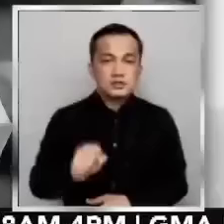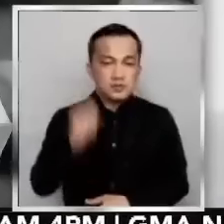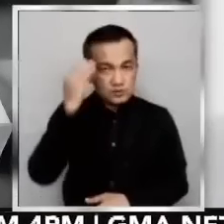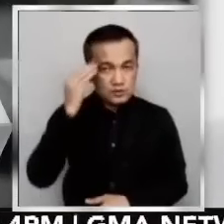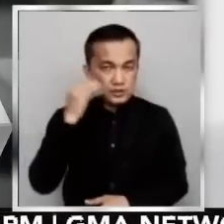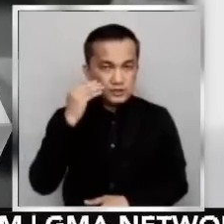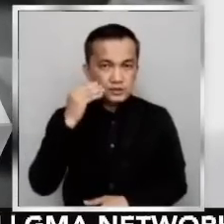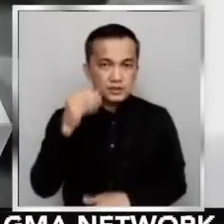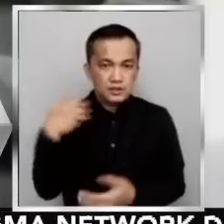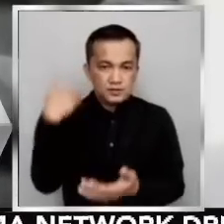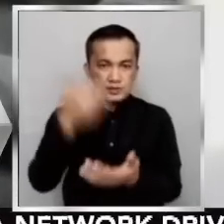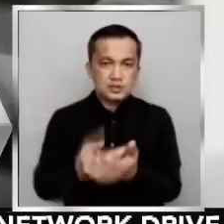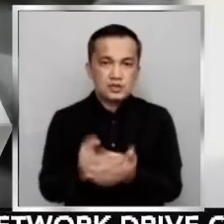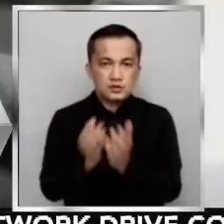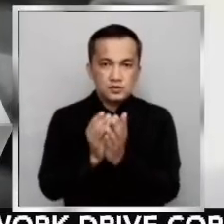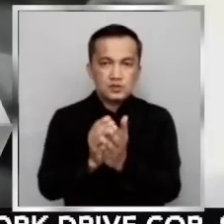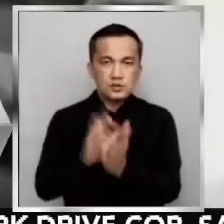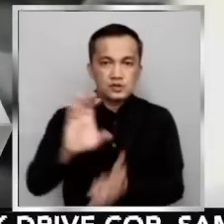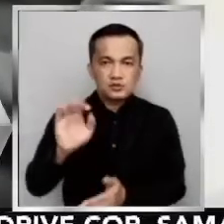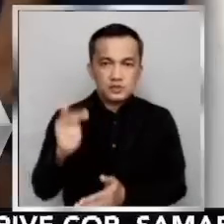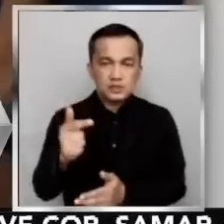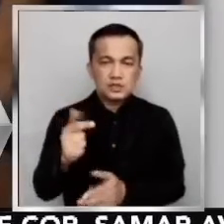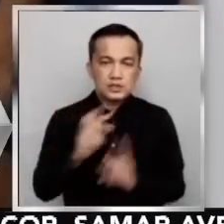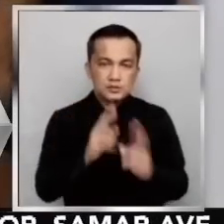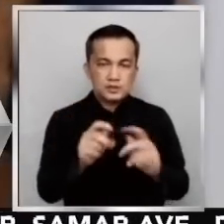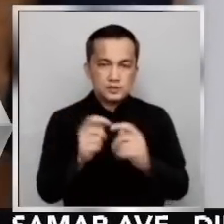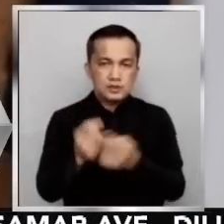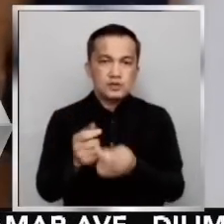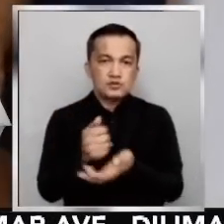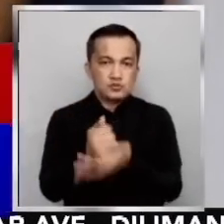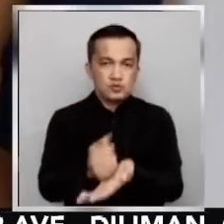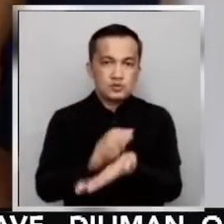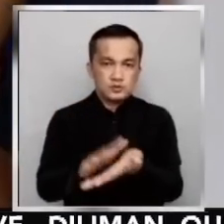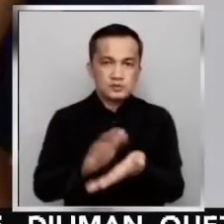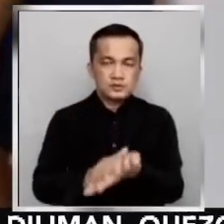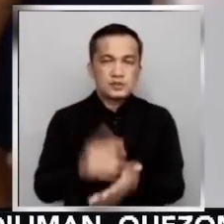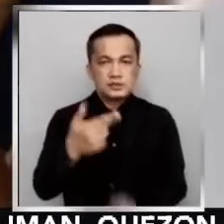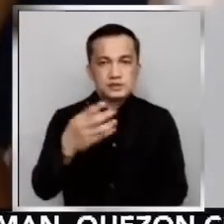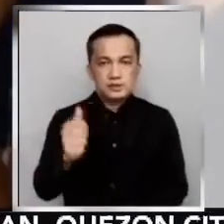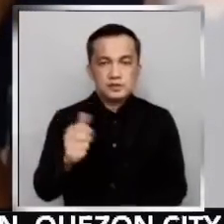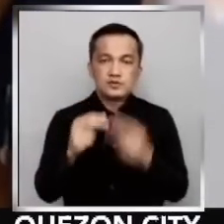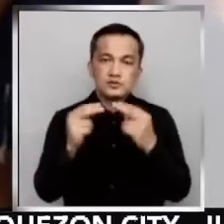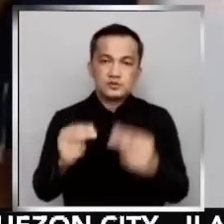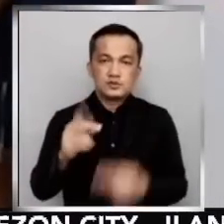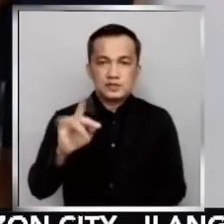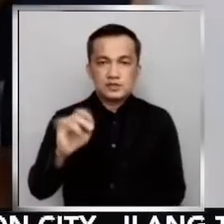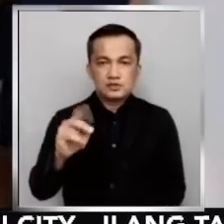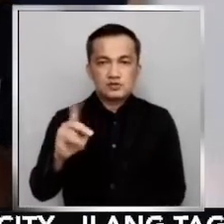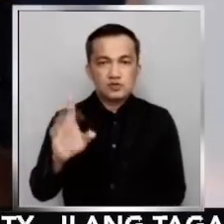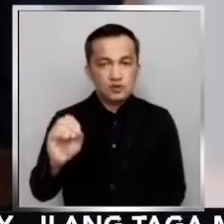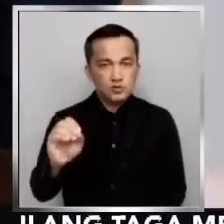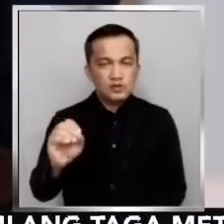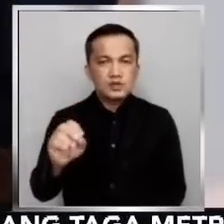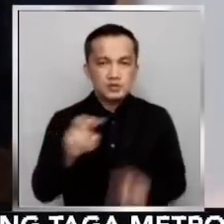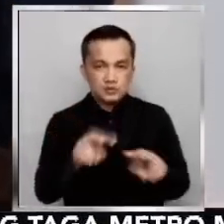Korean Coast Guard Response Team na tutulong sa cleanup. Para sa GMA Integrated News, Dan Atingkuhong, Konakatutok, 24 Horas.